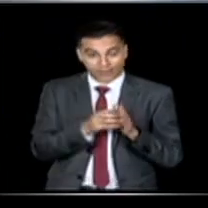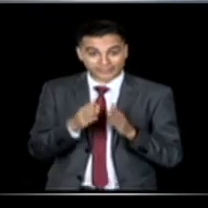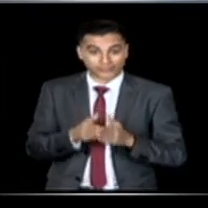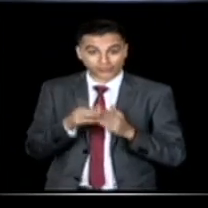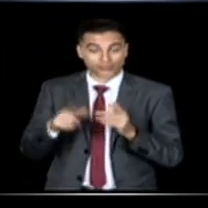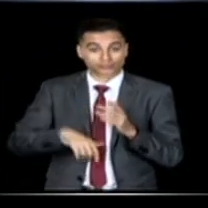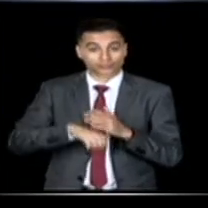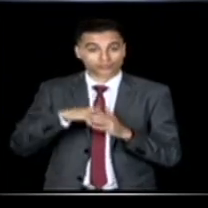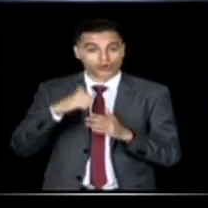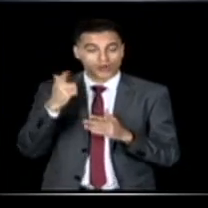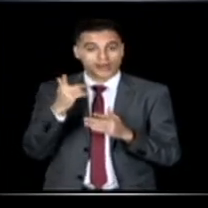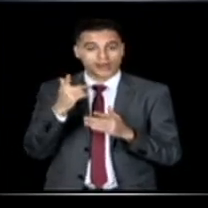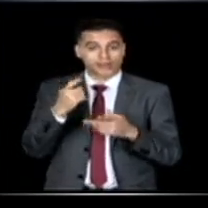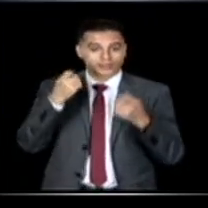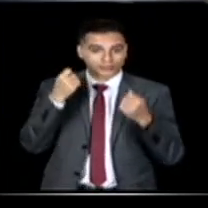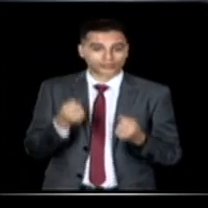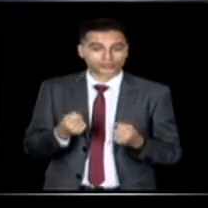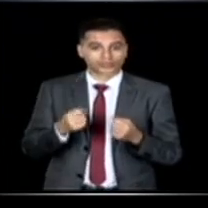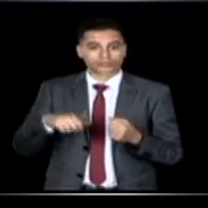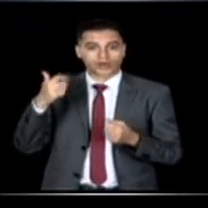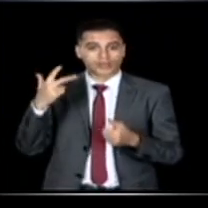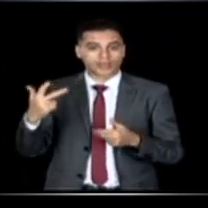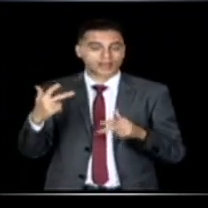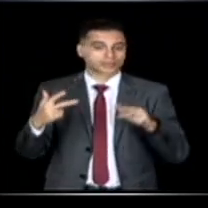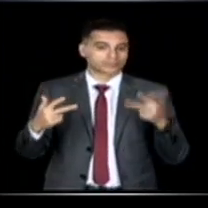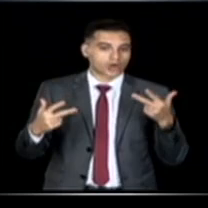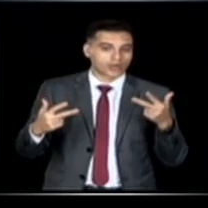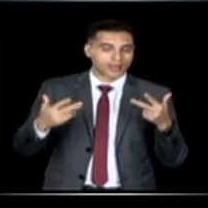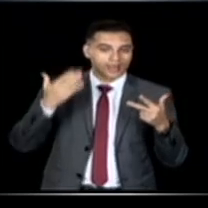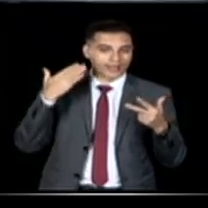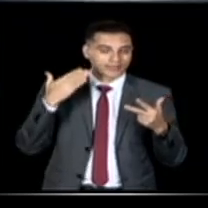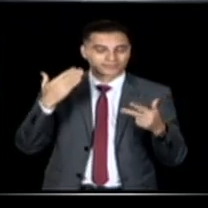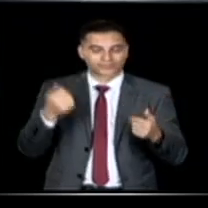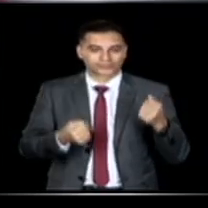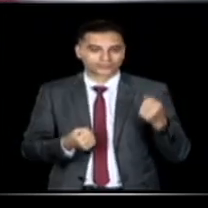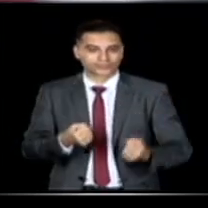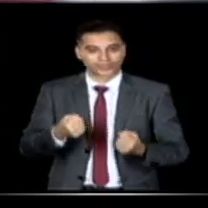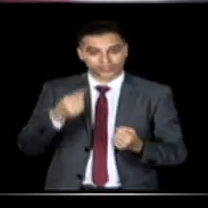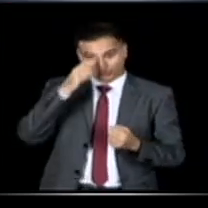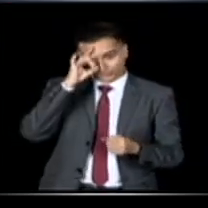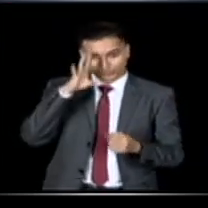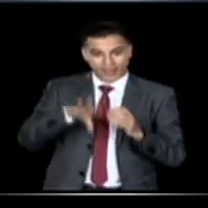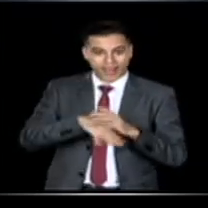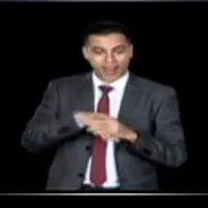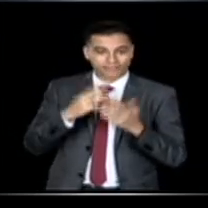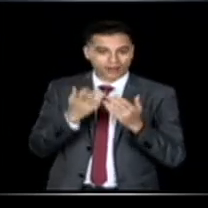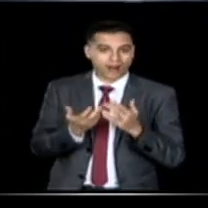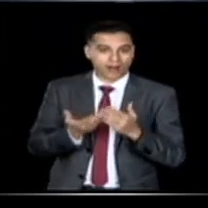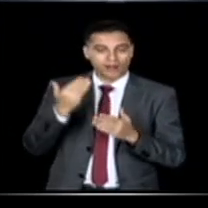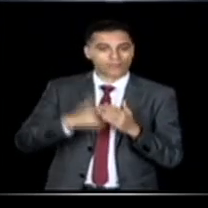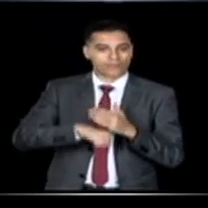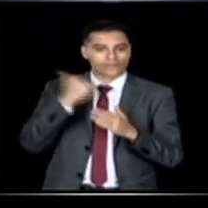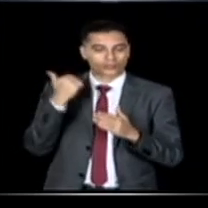اول ثلاث نقاط اتعقدت المجموعه دي جدا. ان شاء الله نجيب اعلى سكور في فقره عدد الحظ ونفوز